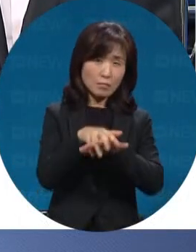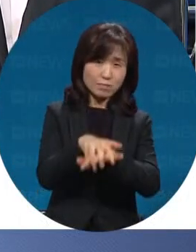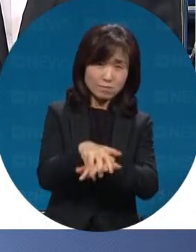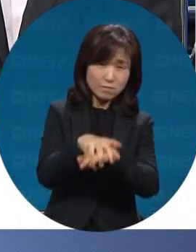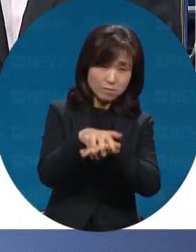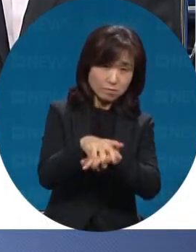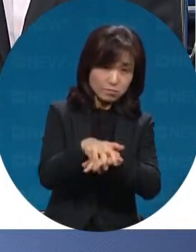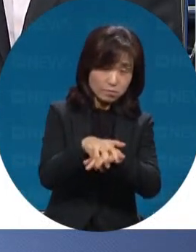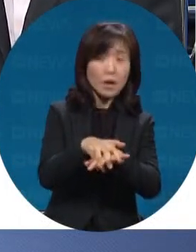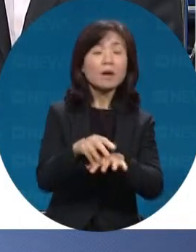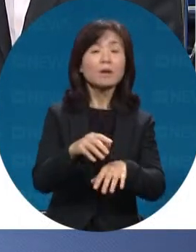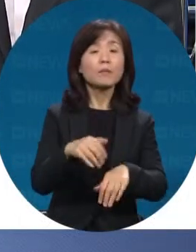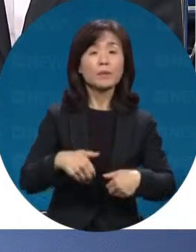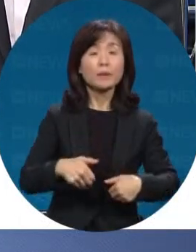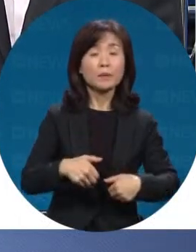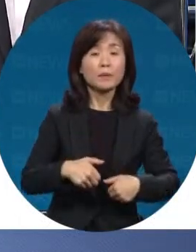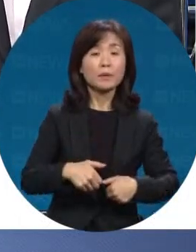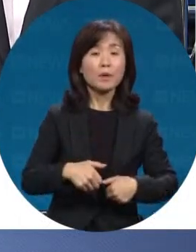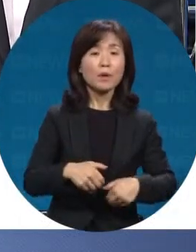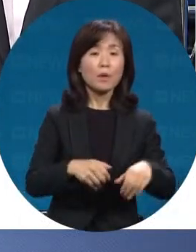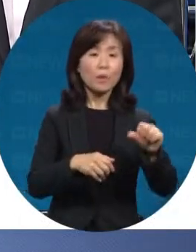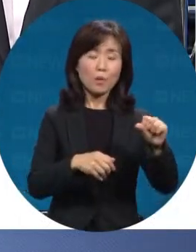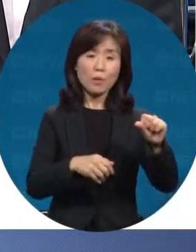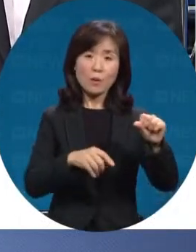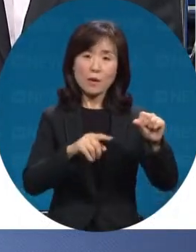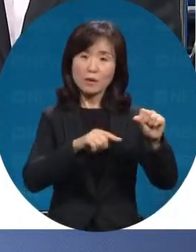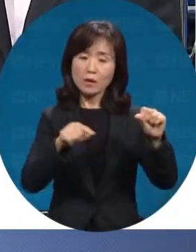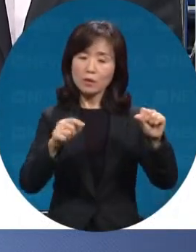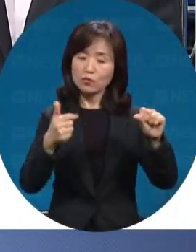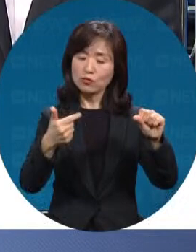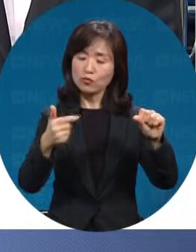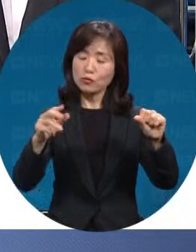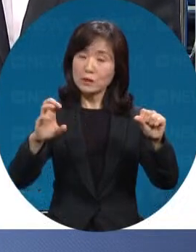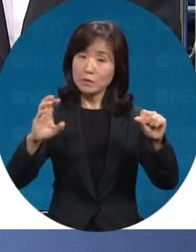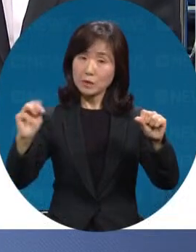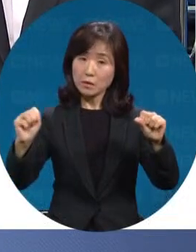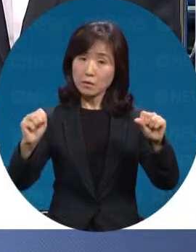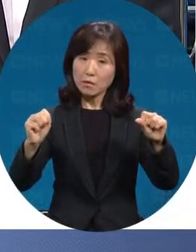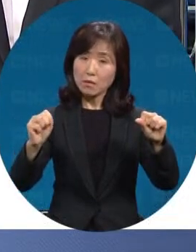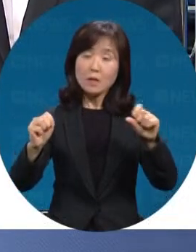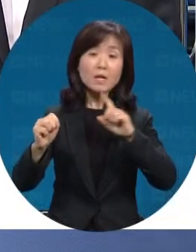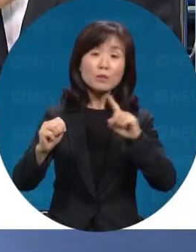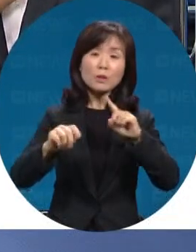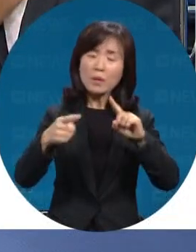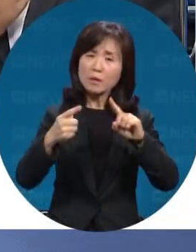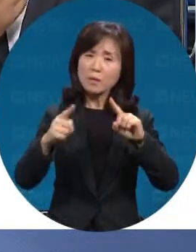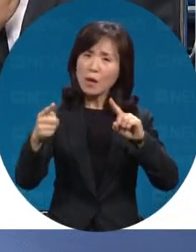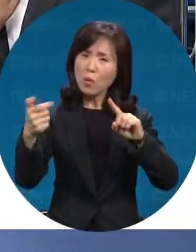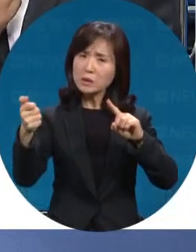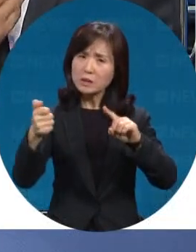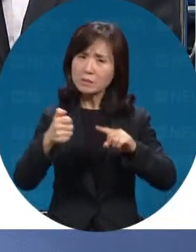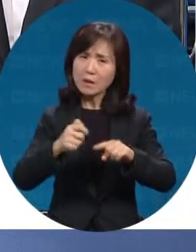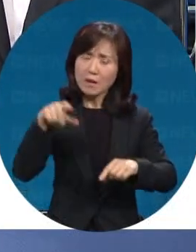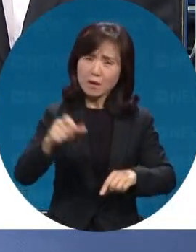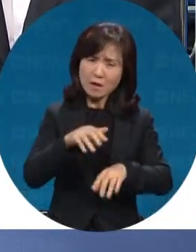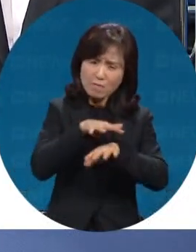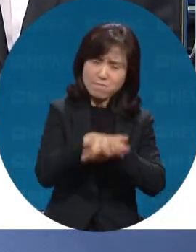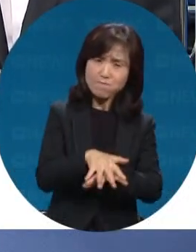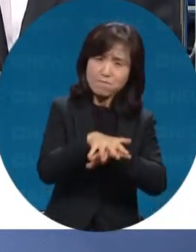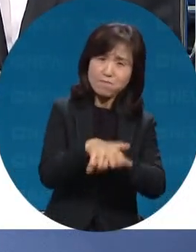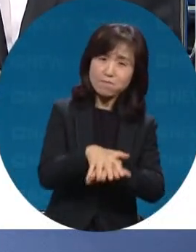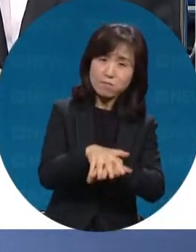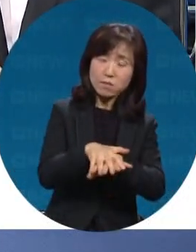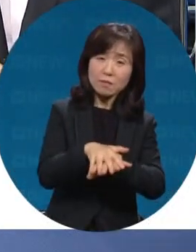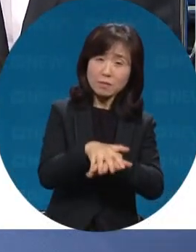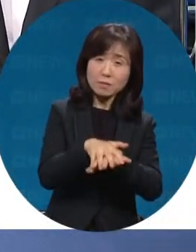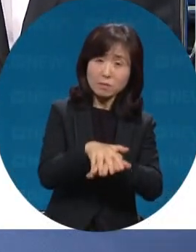해가지고 최대한 5 내지 6cm를 분당 100에서 120회 누르라 그러는데 강하게 압박만 하면은 환자가 생존할